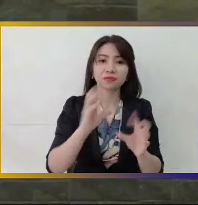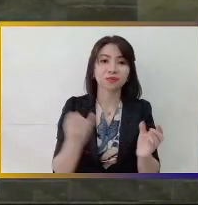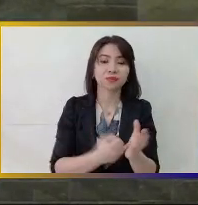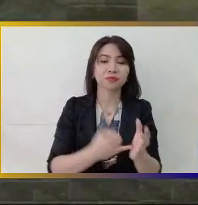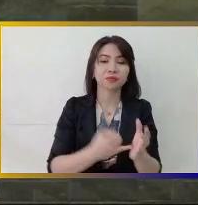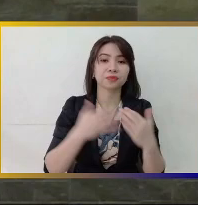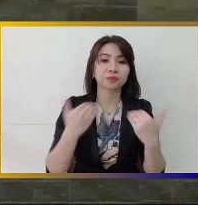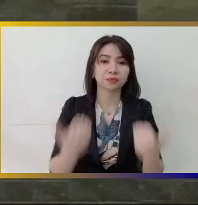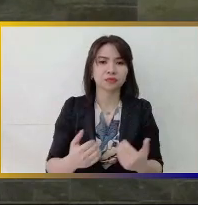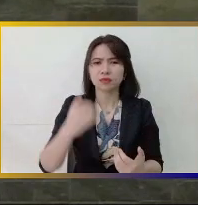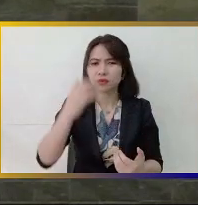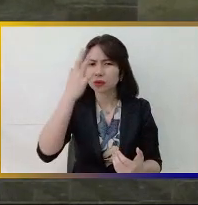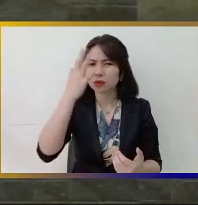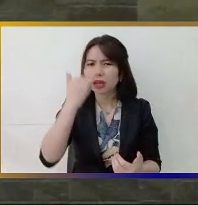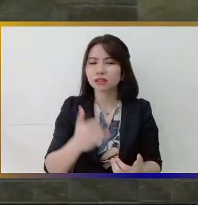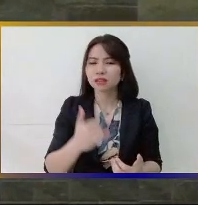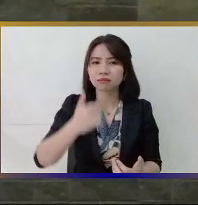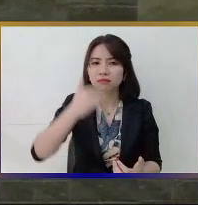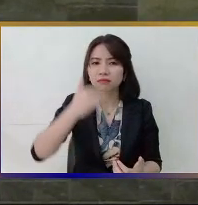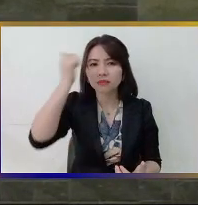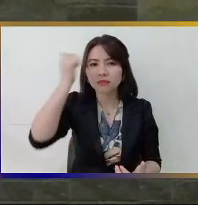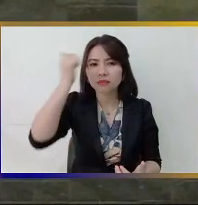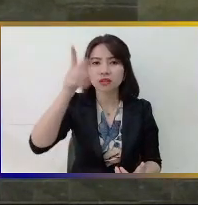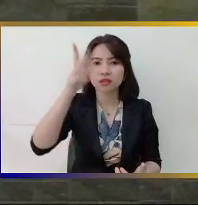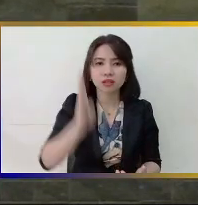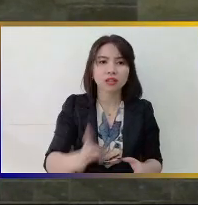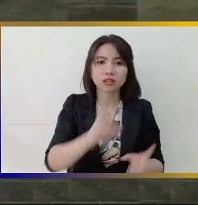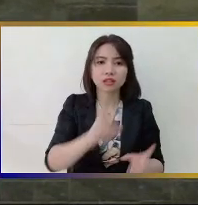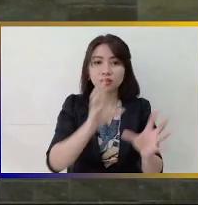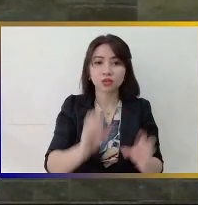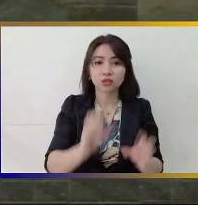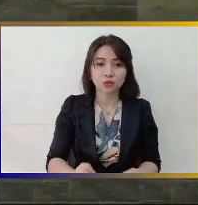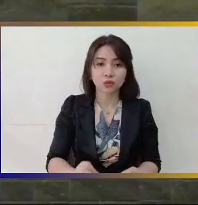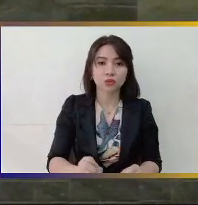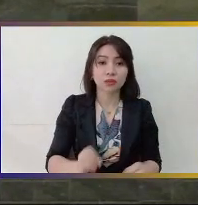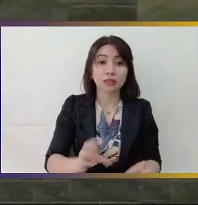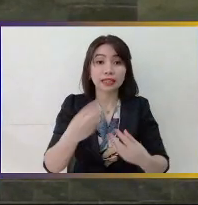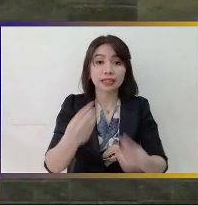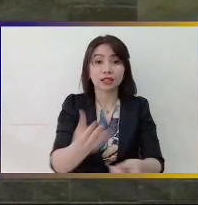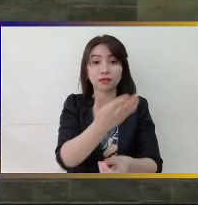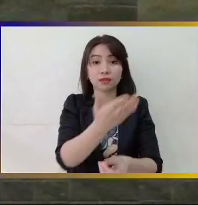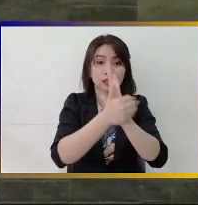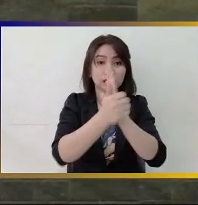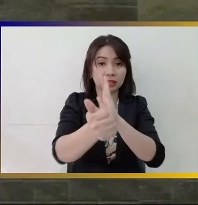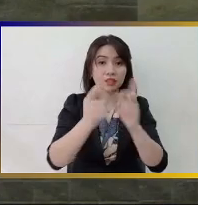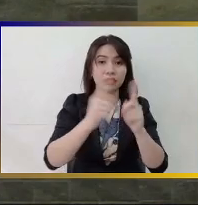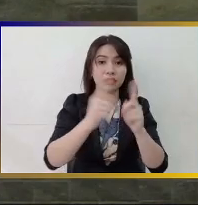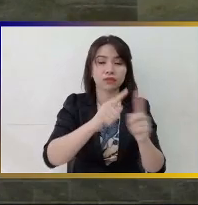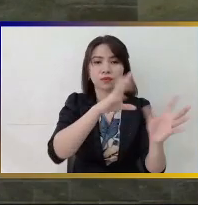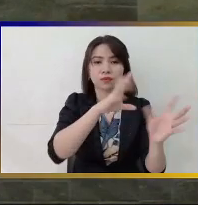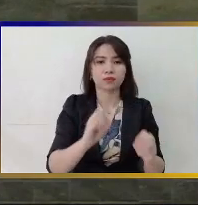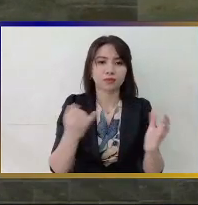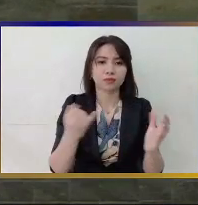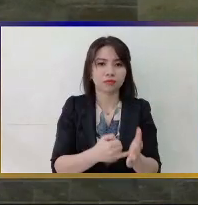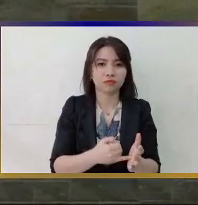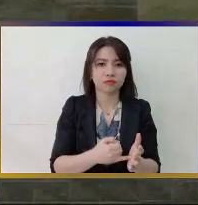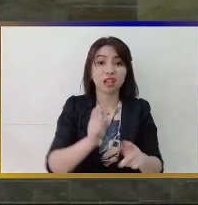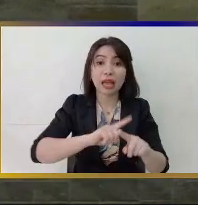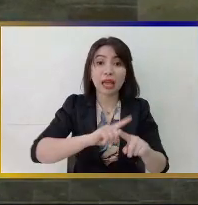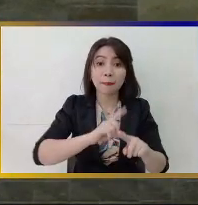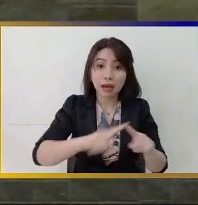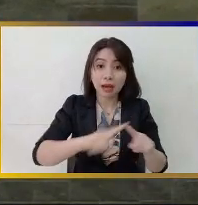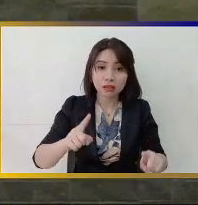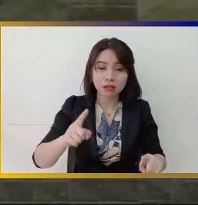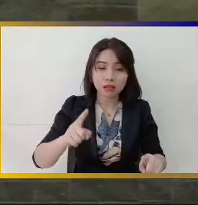Why is that? Because God gave you the ability to do it. But you know what? Satan knows it. Kaya